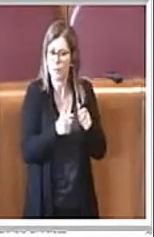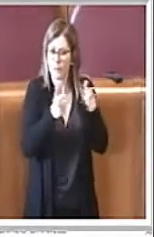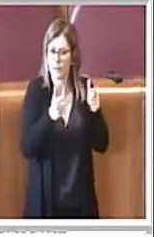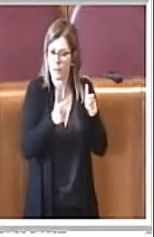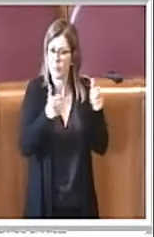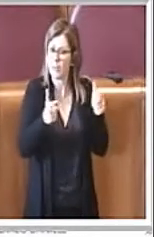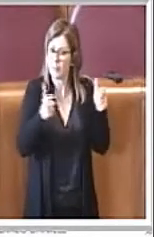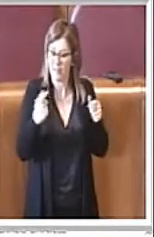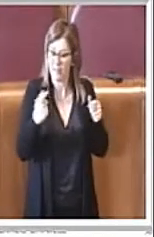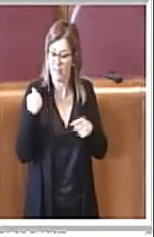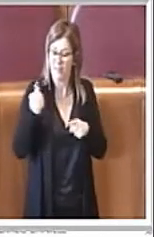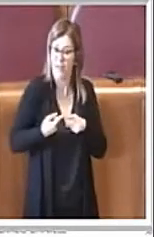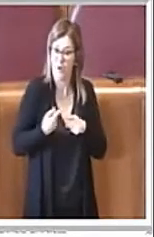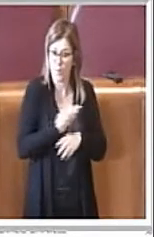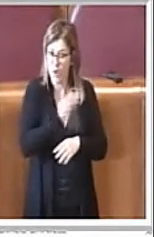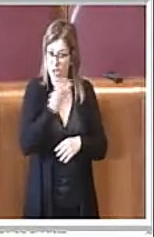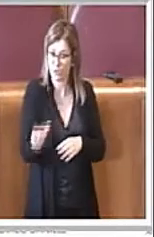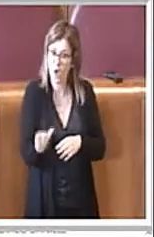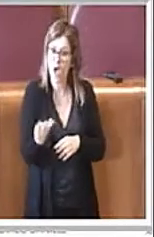questi 4 anni.